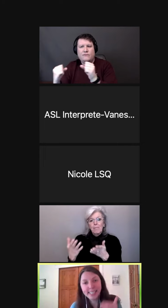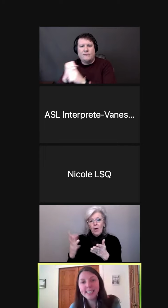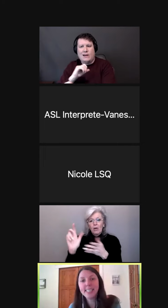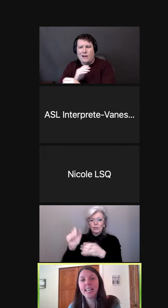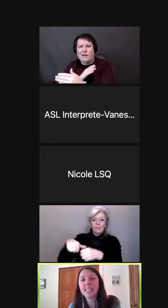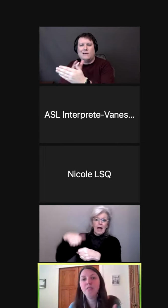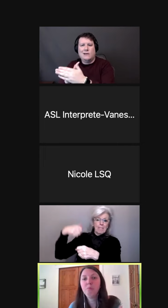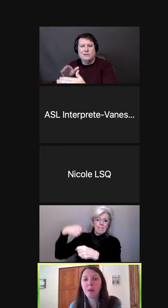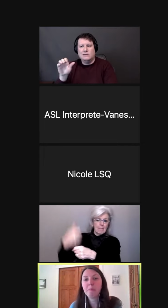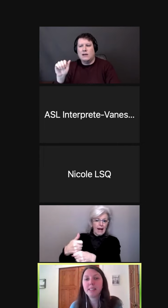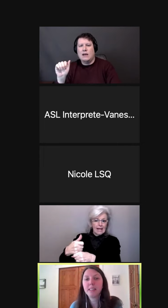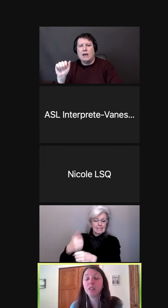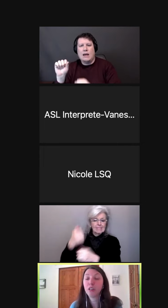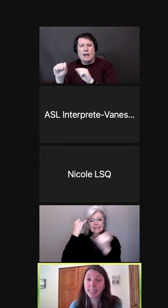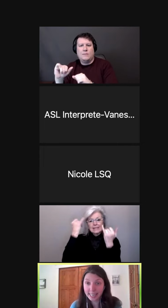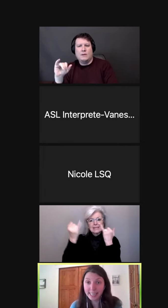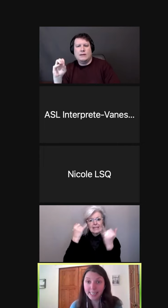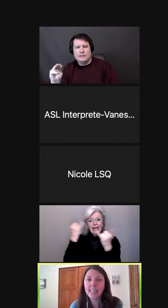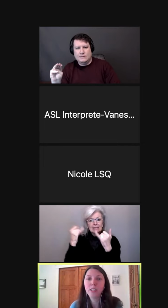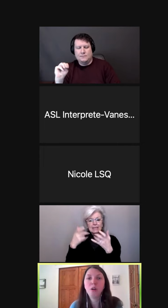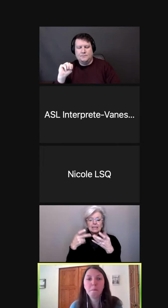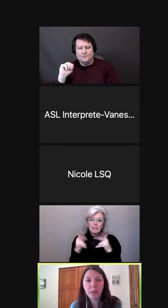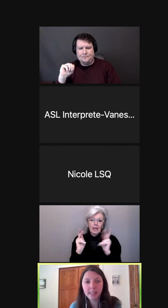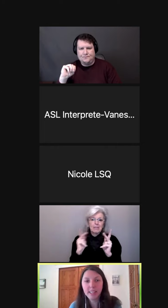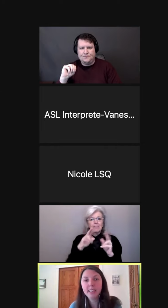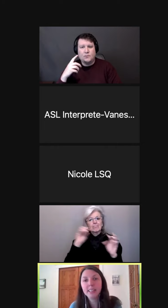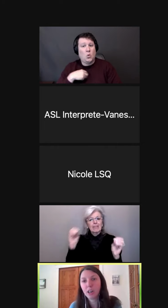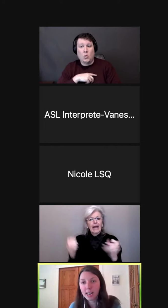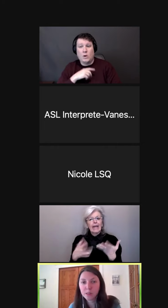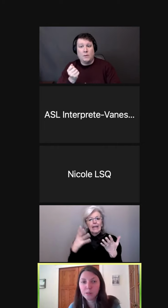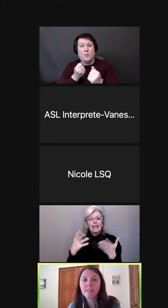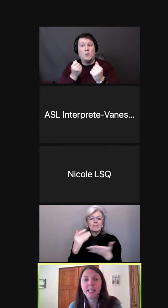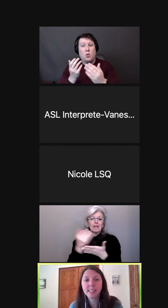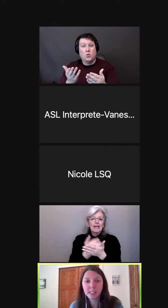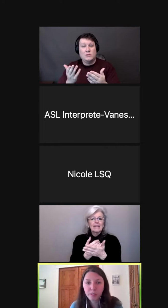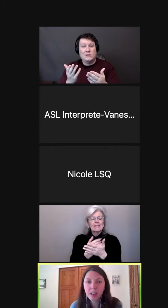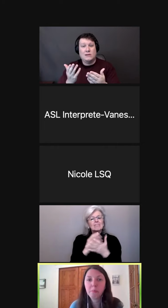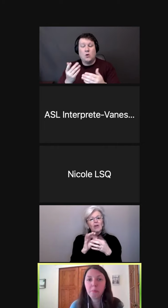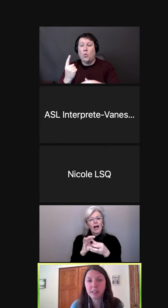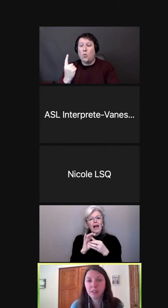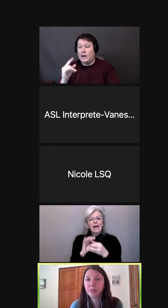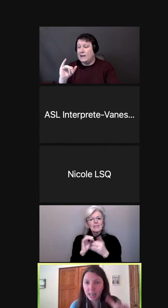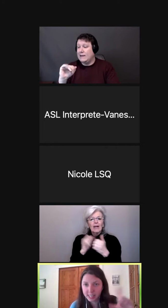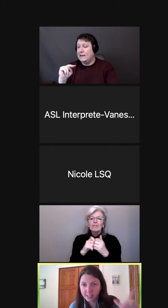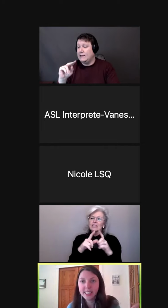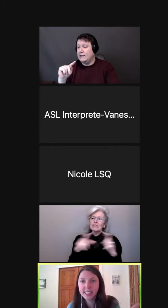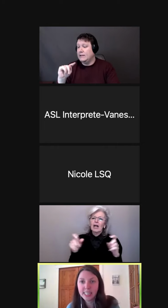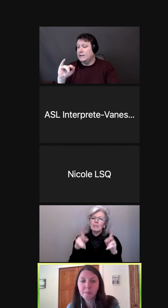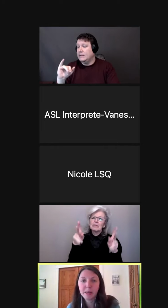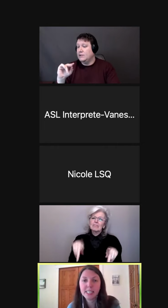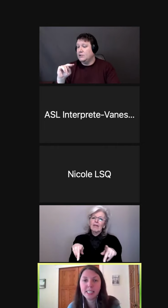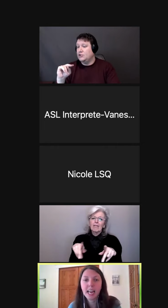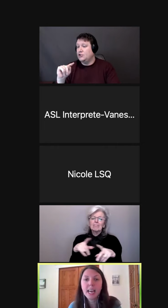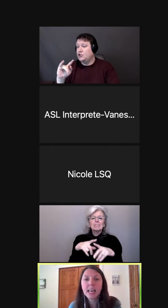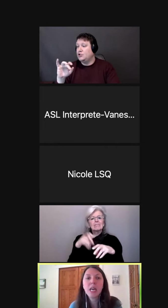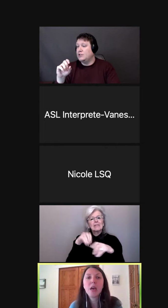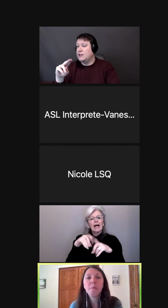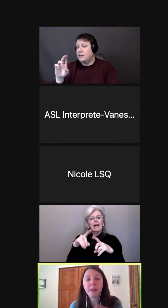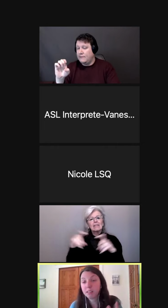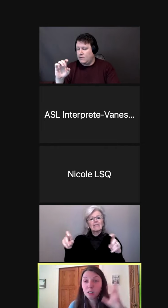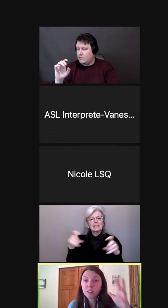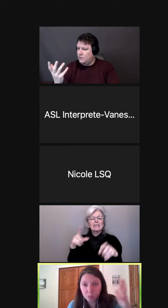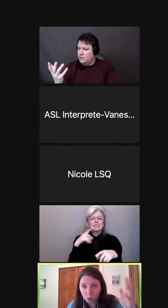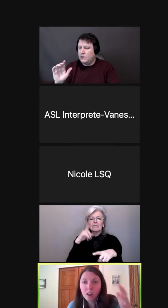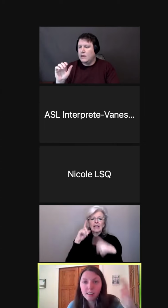des initiatives permettant de créer et de maintenir des relations avec différentes personnes de la diversité capacitaire,